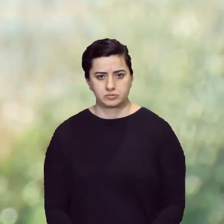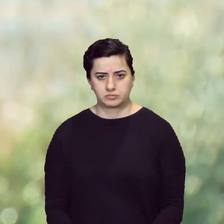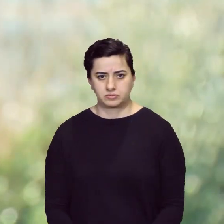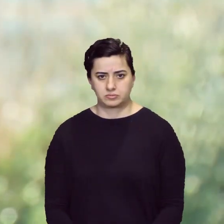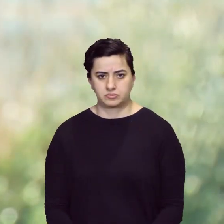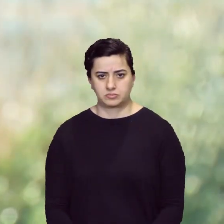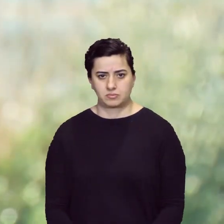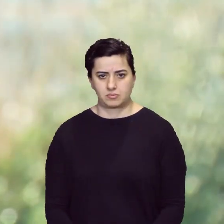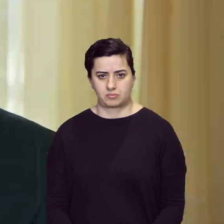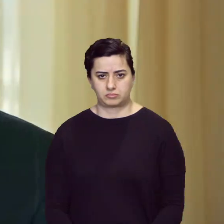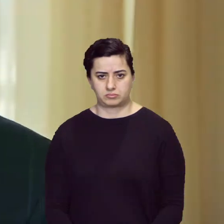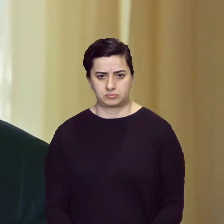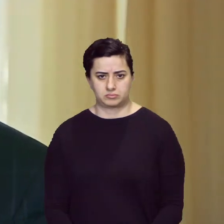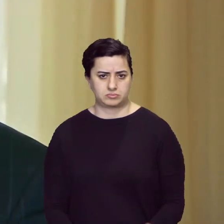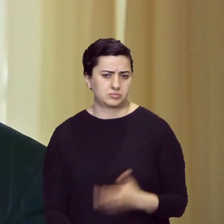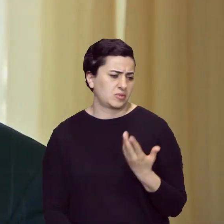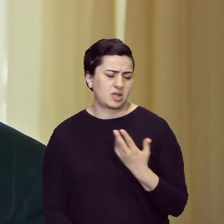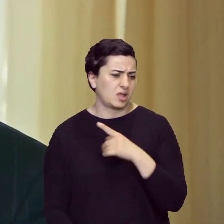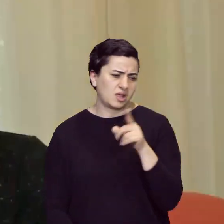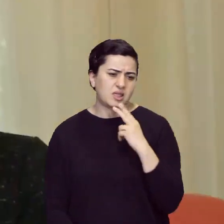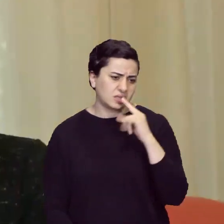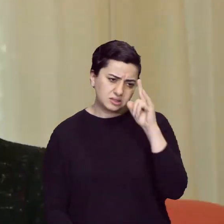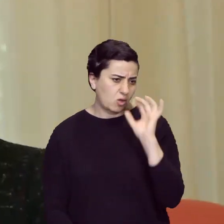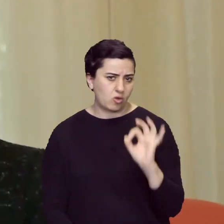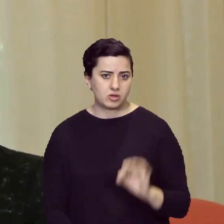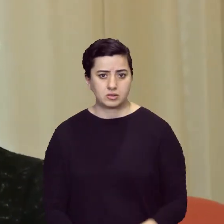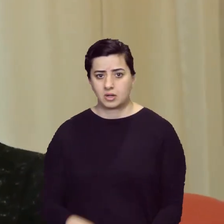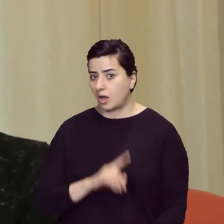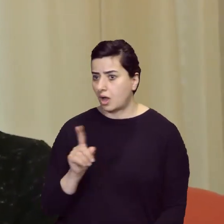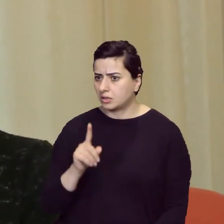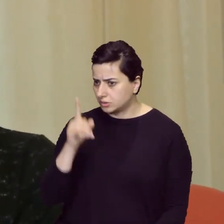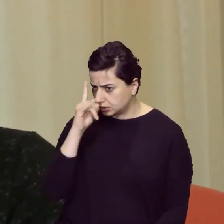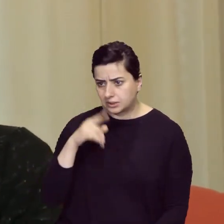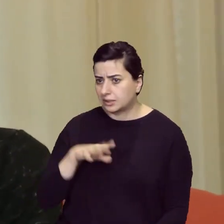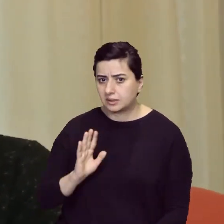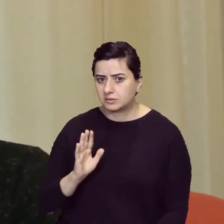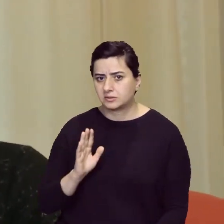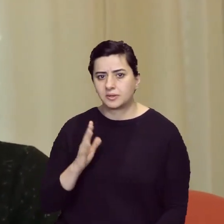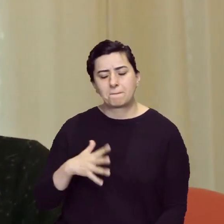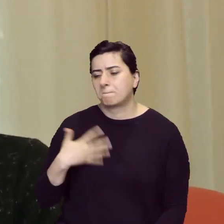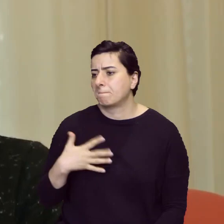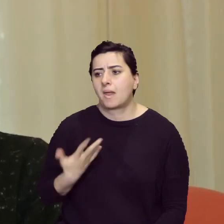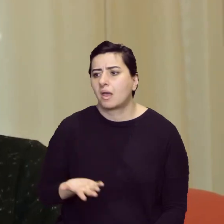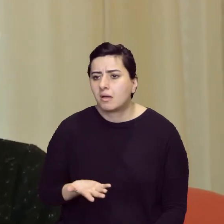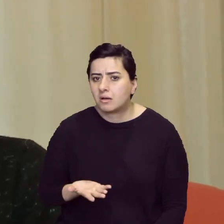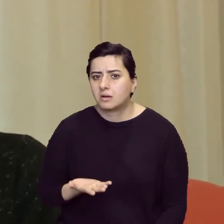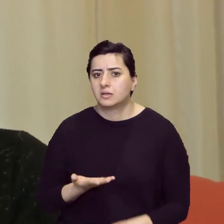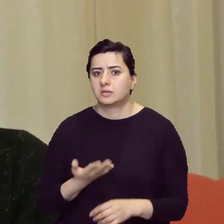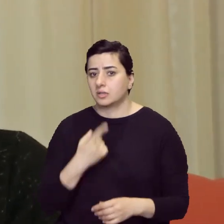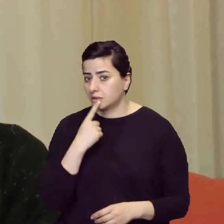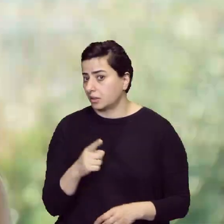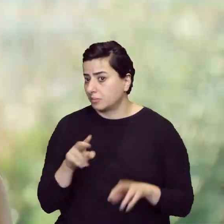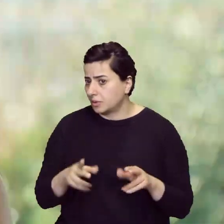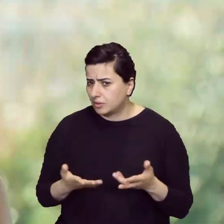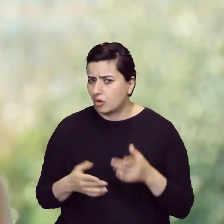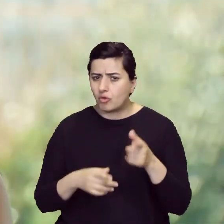yani. Yani bildiğin klasik kadın kıskançlığı. Hayır, kıskanmadım. Yalnızca merak ettim. Yani dediğim